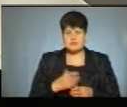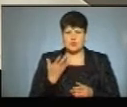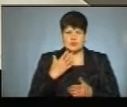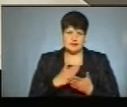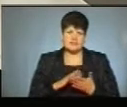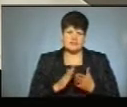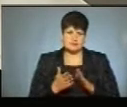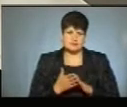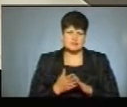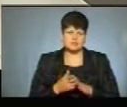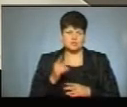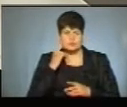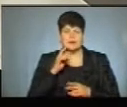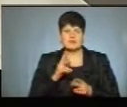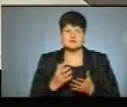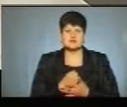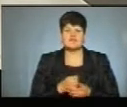можна знайти вирішення.